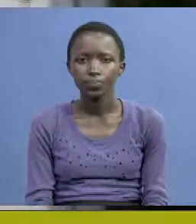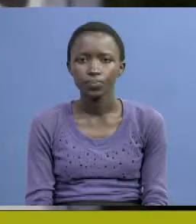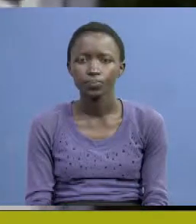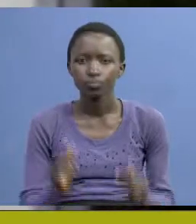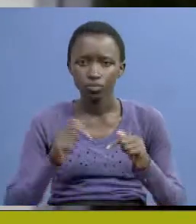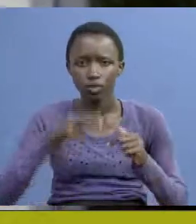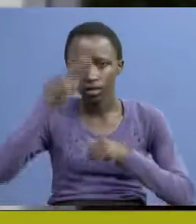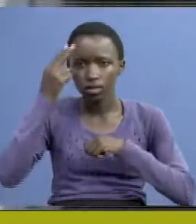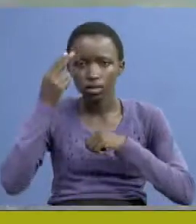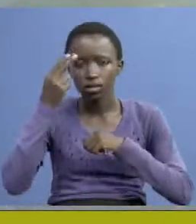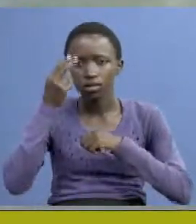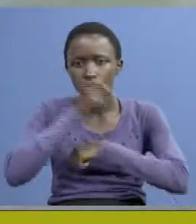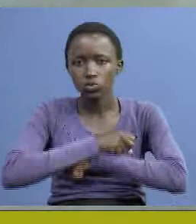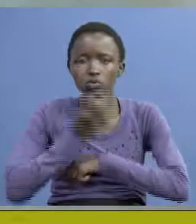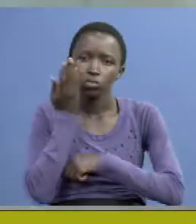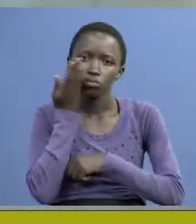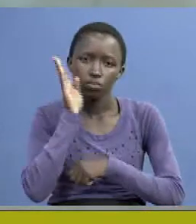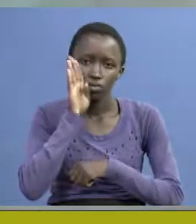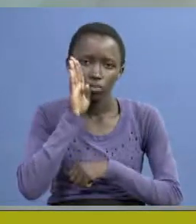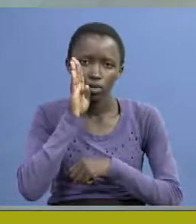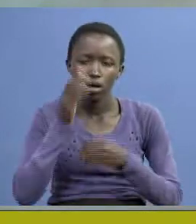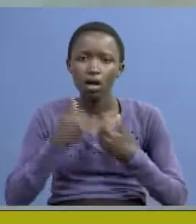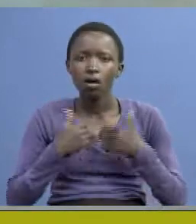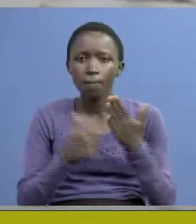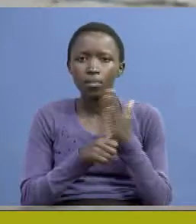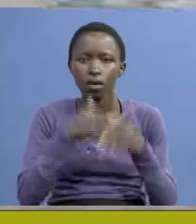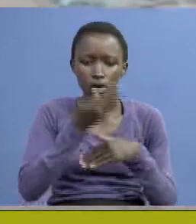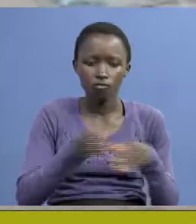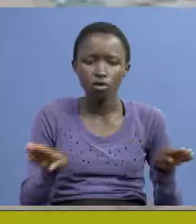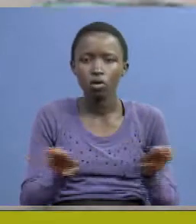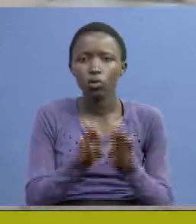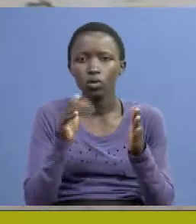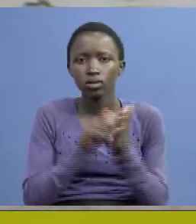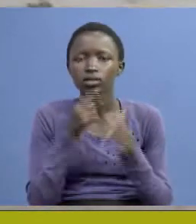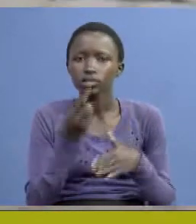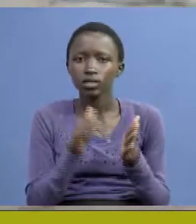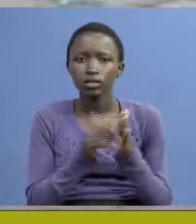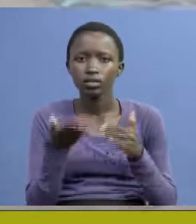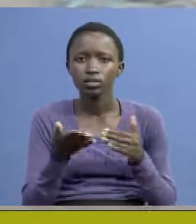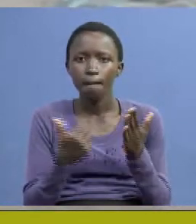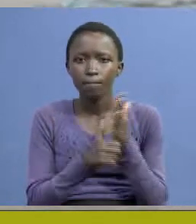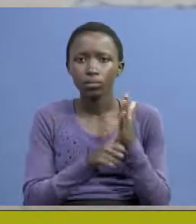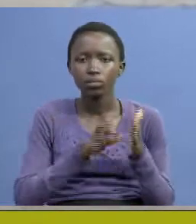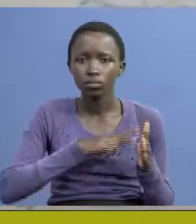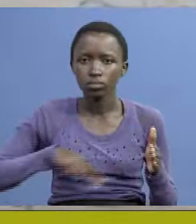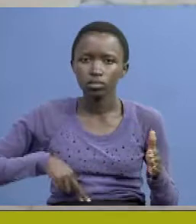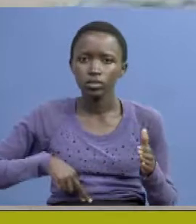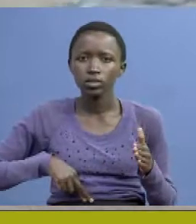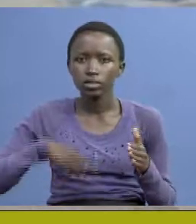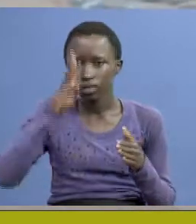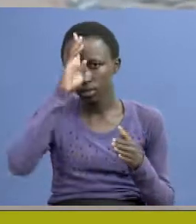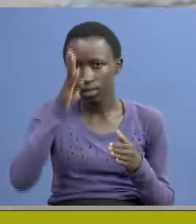Shule ya upili ya wavulana ya Isiolo imekuwa gunzo nchini baada ya kufungwa kwa sababu zinazotajwa kuwa mzozo wa kidini Jumapili